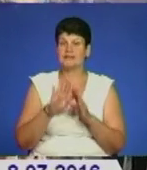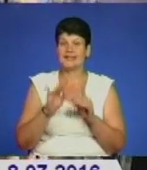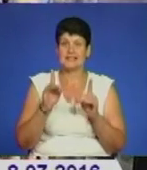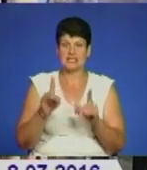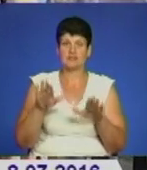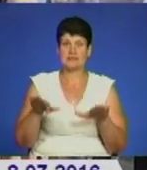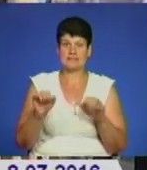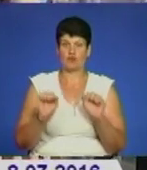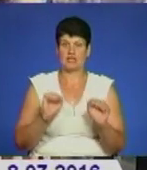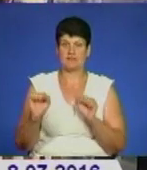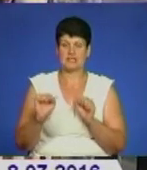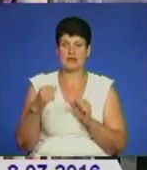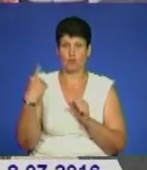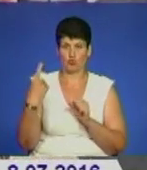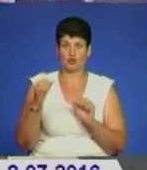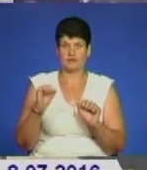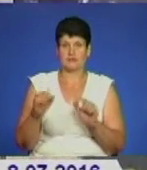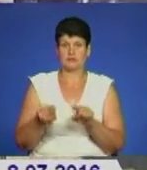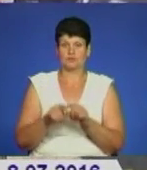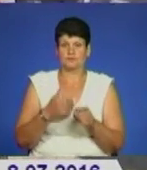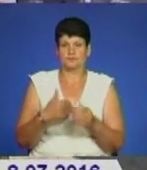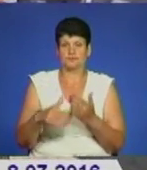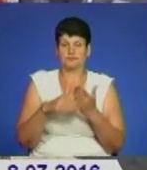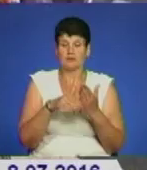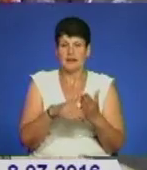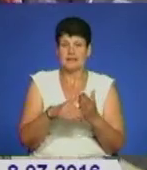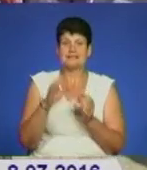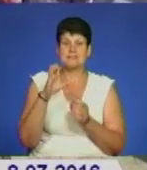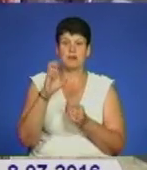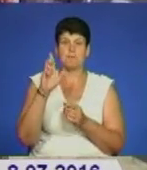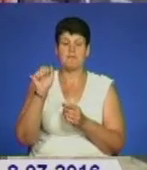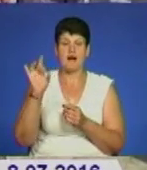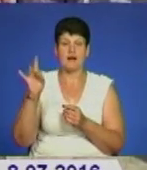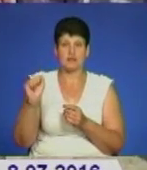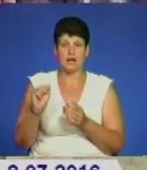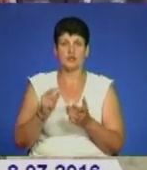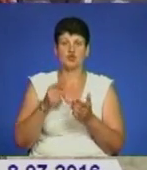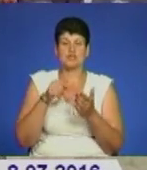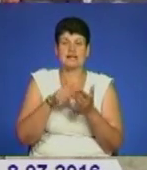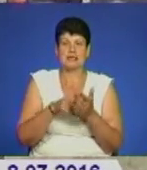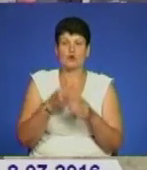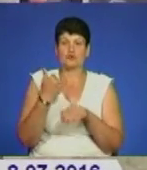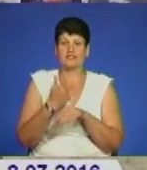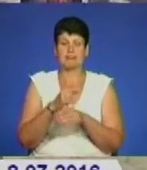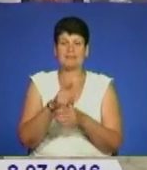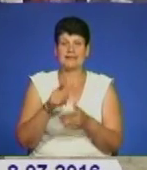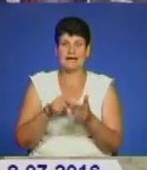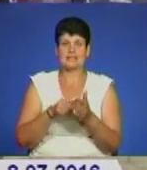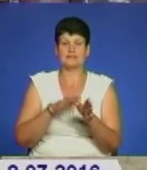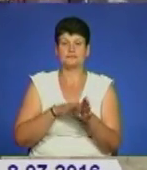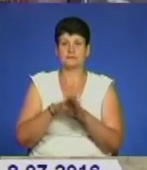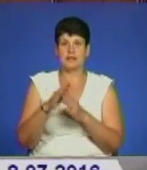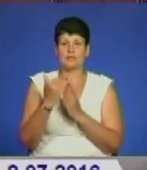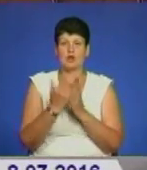місцевого керівництва, а й обласного. Степан Барна, відвідавши Колендяни, зосередився на основних питаннях реалізації програми